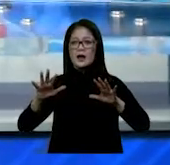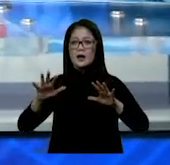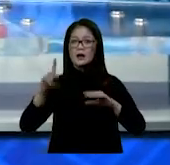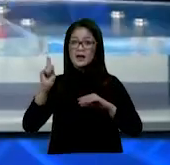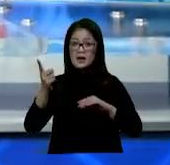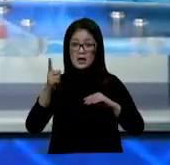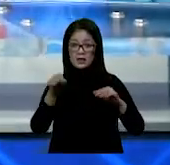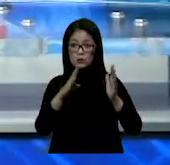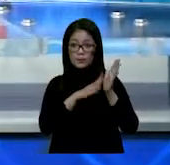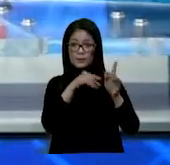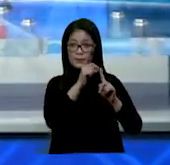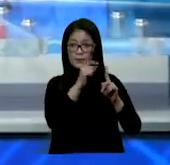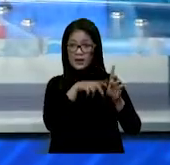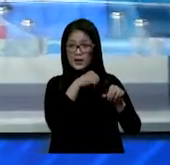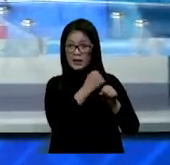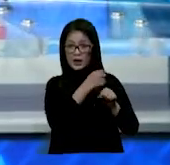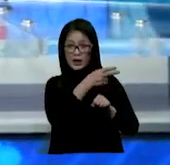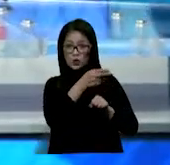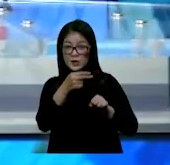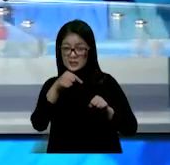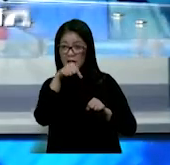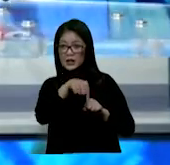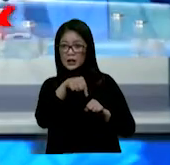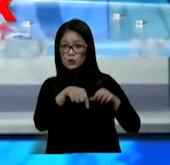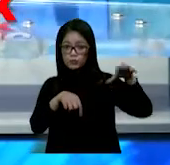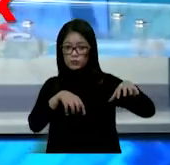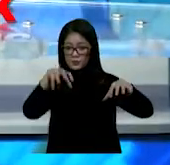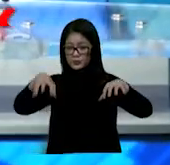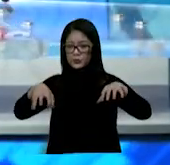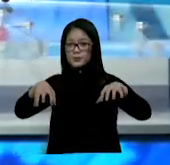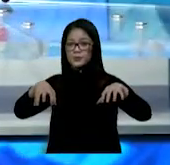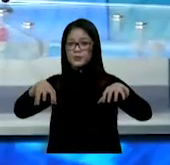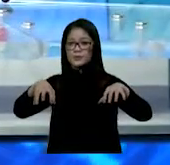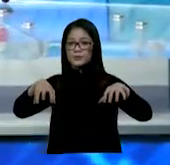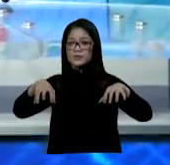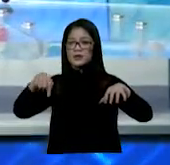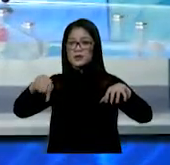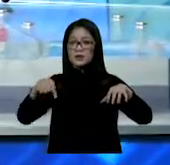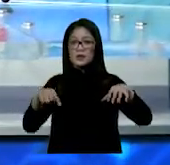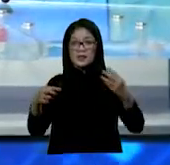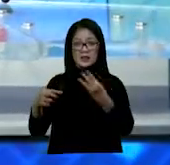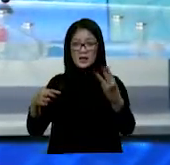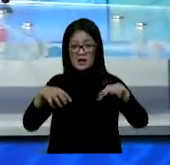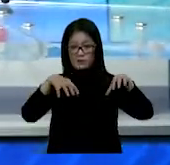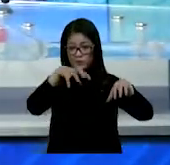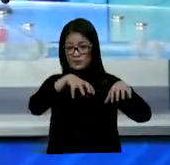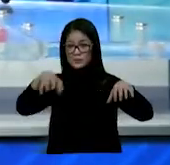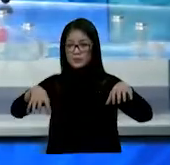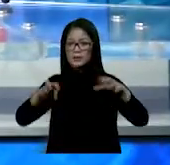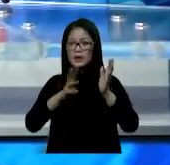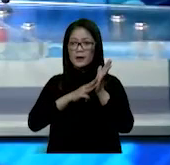Indo-Australia, kemudian lempeng Eurasia, dan juga lempeng Pasifik. Nah, pertemuan ketiga lempeng ini menghasilkan energi yang luar biasa besar